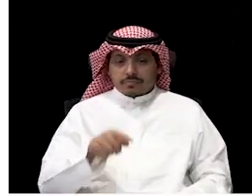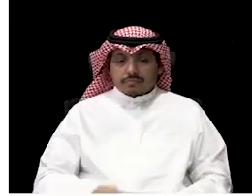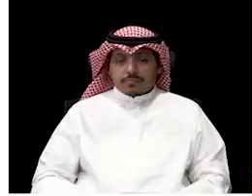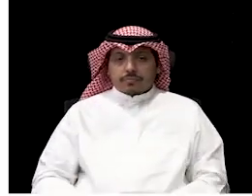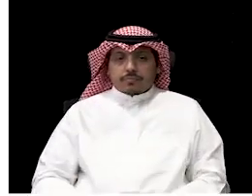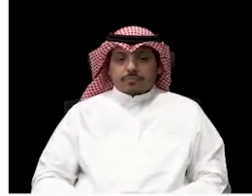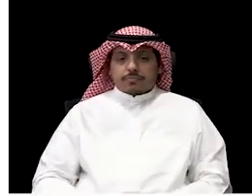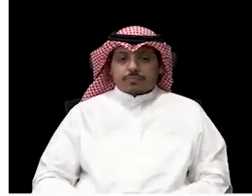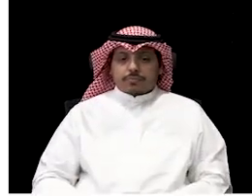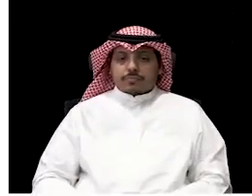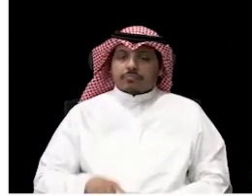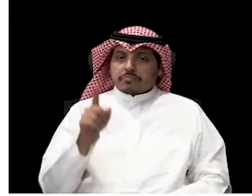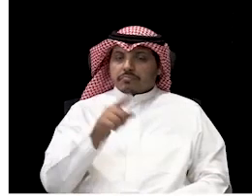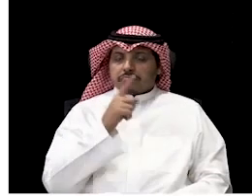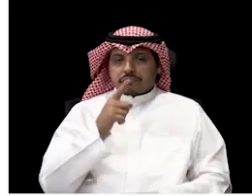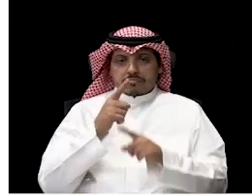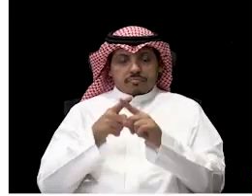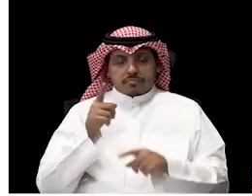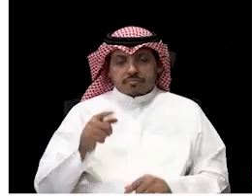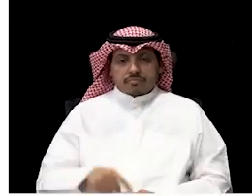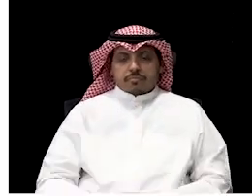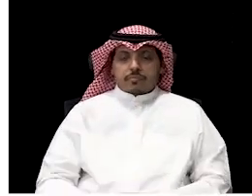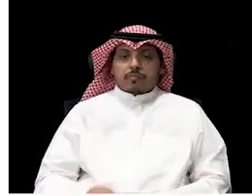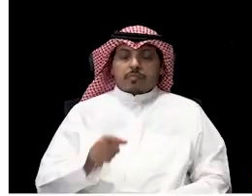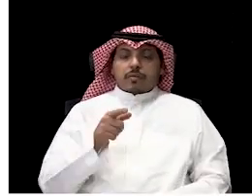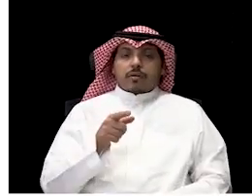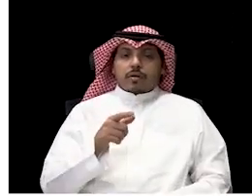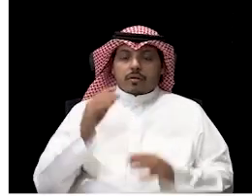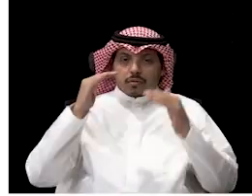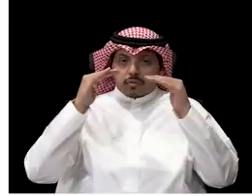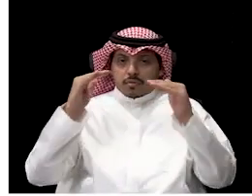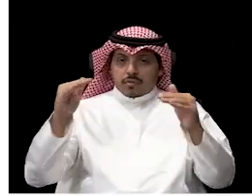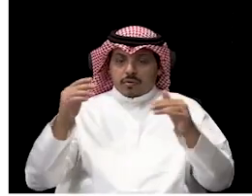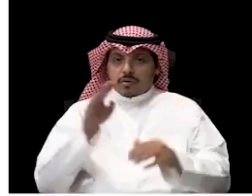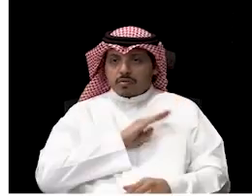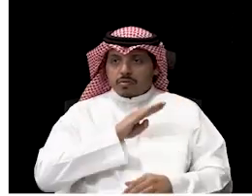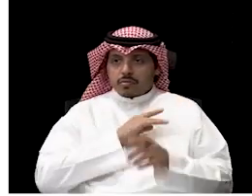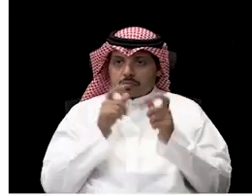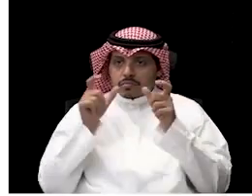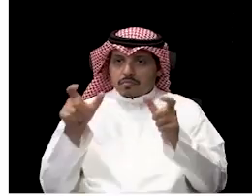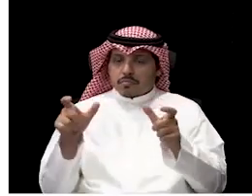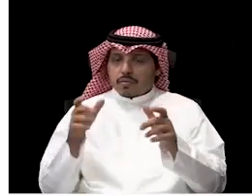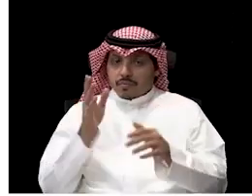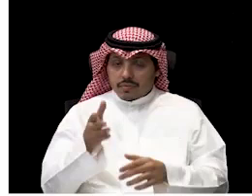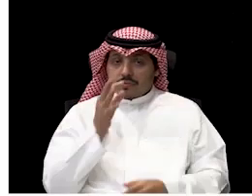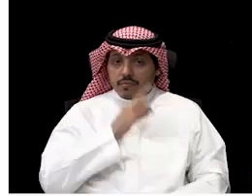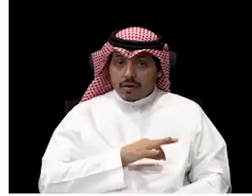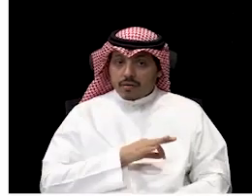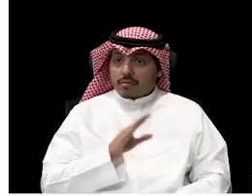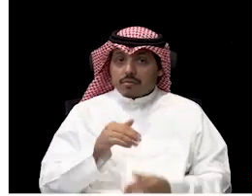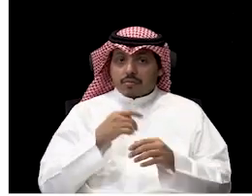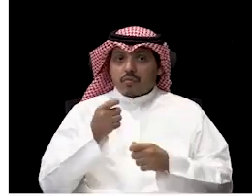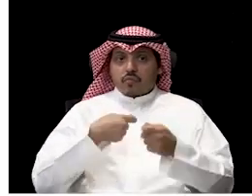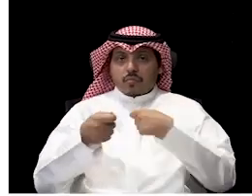أثر بشكل كبير، خطأ. للأمن والاستقرار أثر في نمو الاقتصاد الوطني، أمن